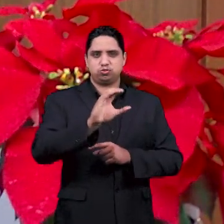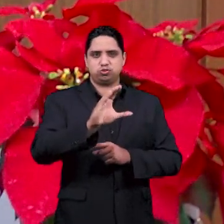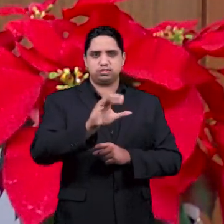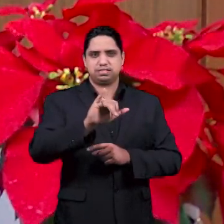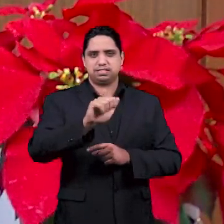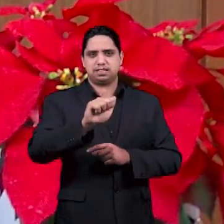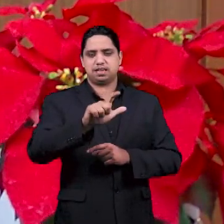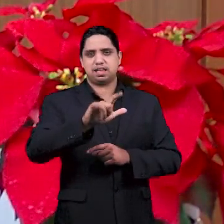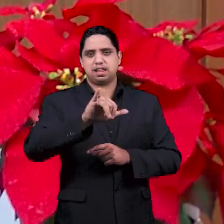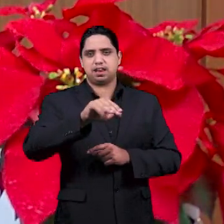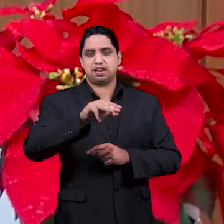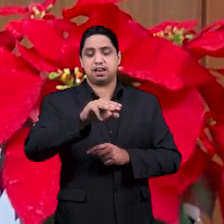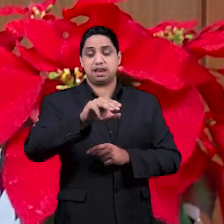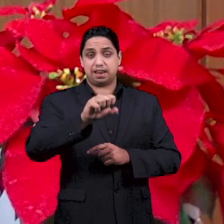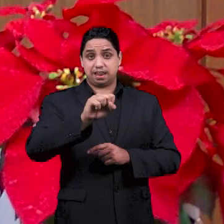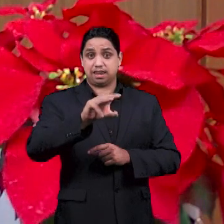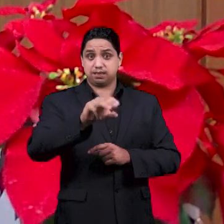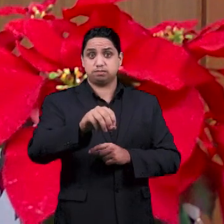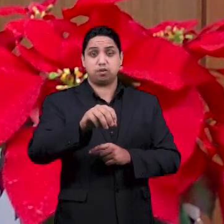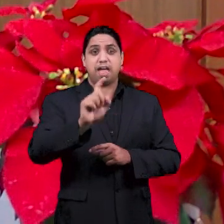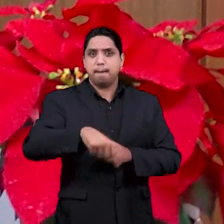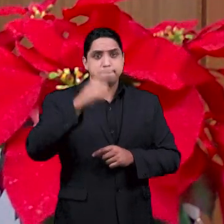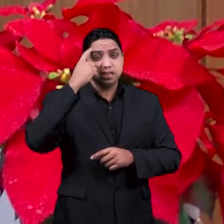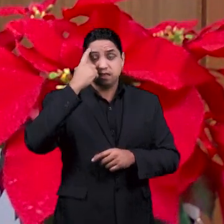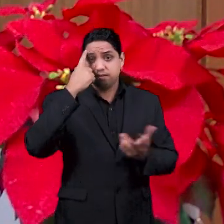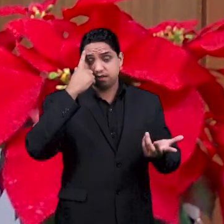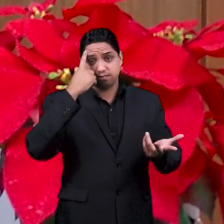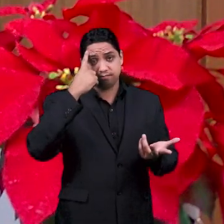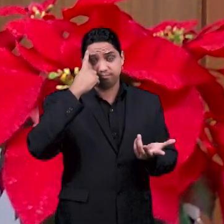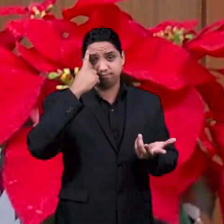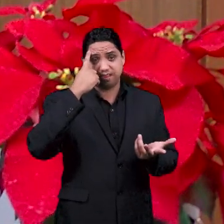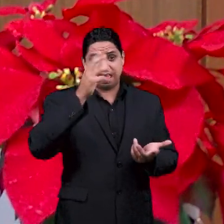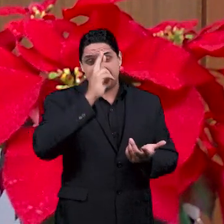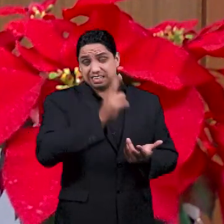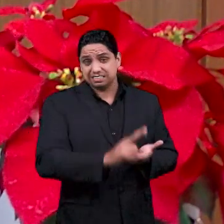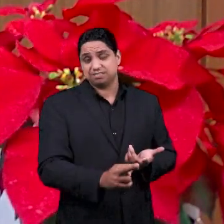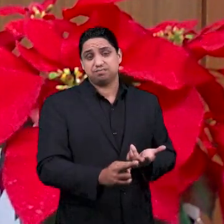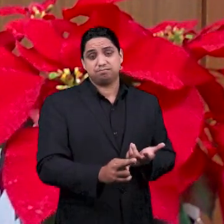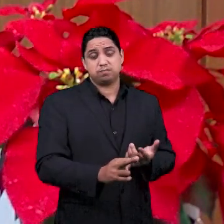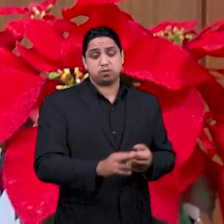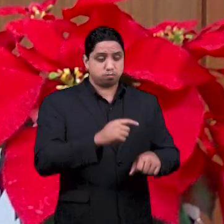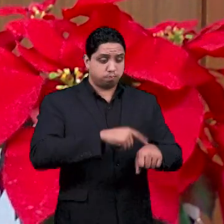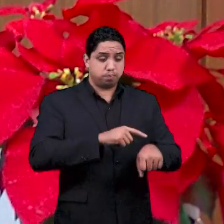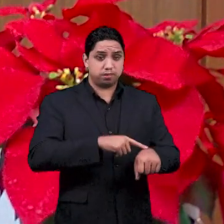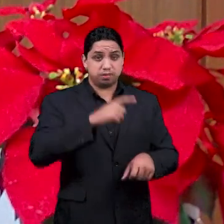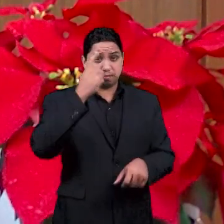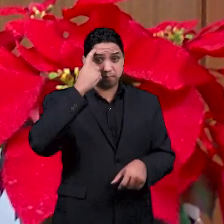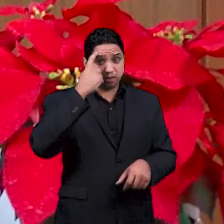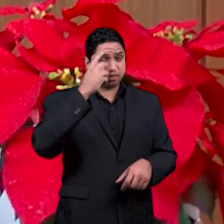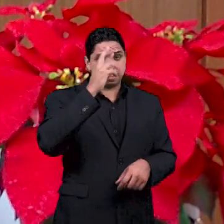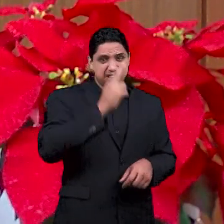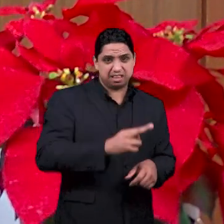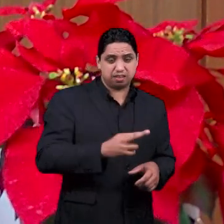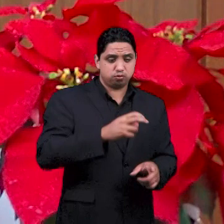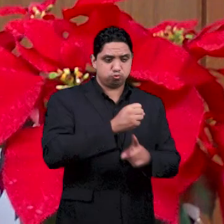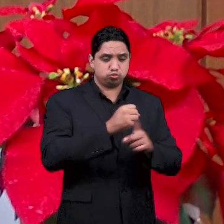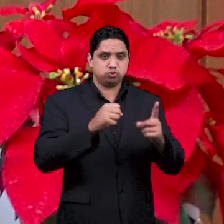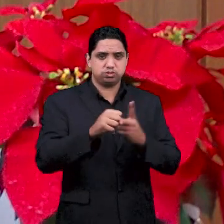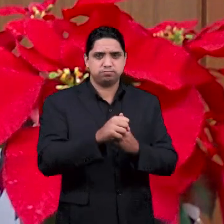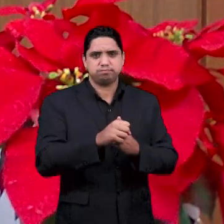Социализм – это идеология. Когда думается о социализме,